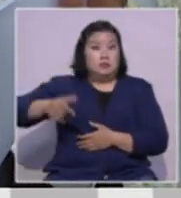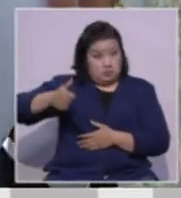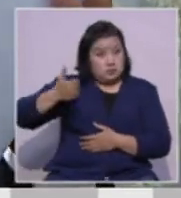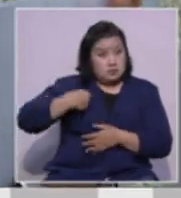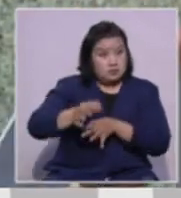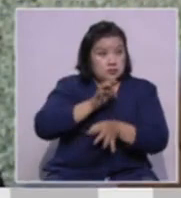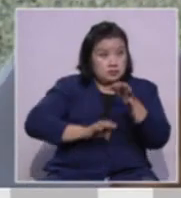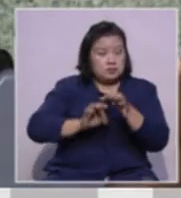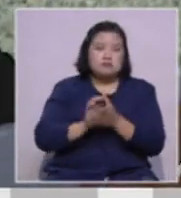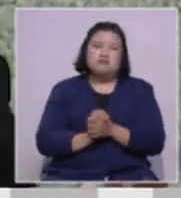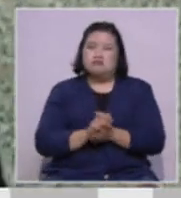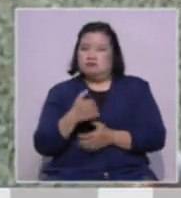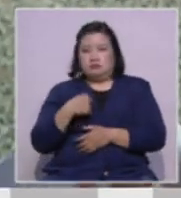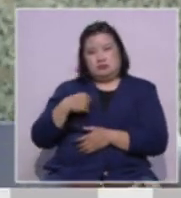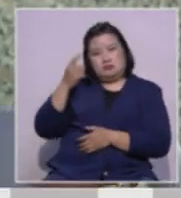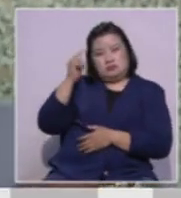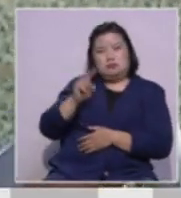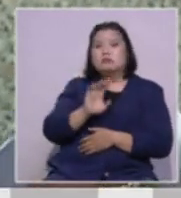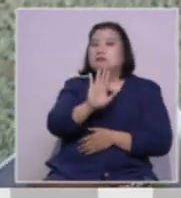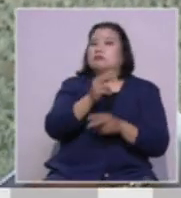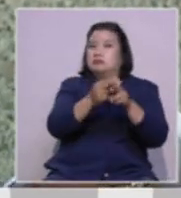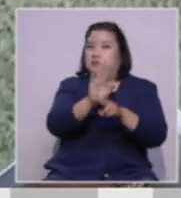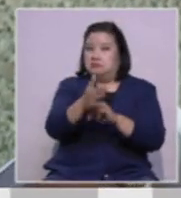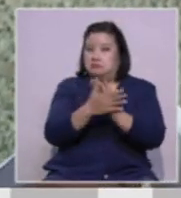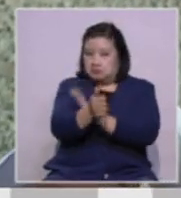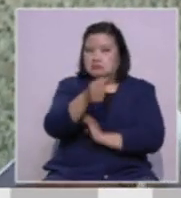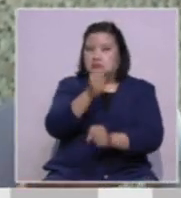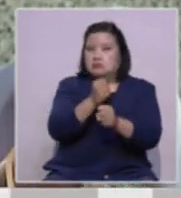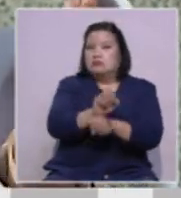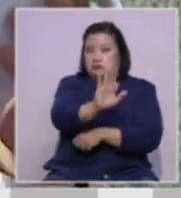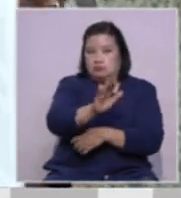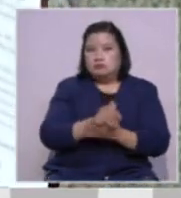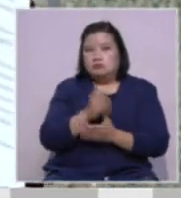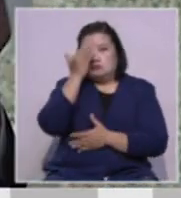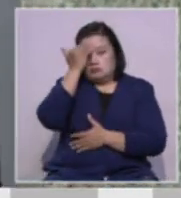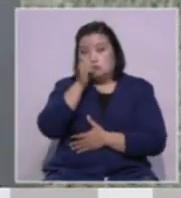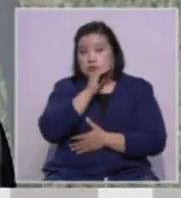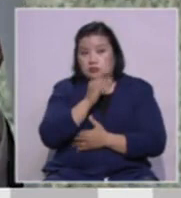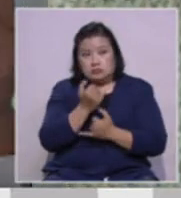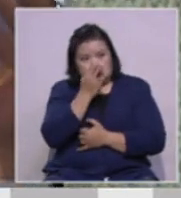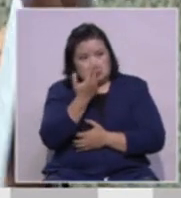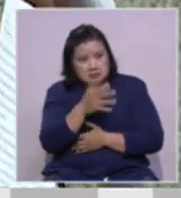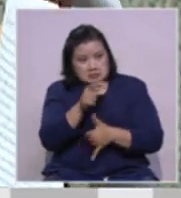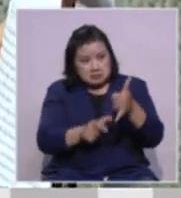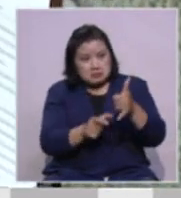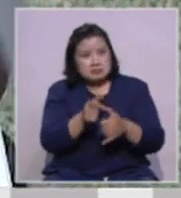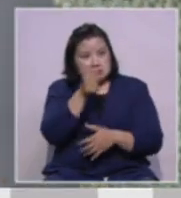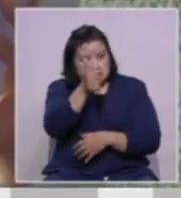ามันอยู่ที่ฝีมือของร้อยเอกธรรมนัสไหม ครับ การที่เขาดึงขึ้นมาเนี่ยแสดงว่าเขาต้องเห็นฝีมือในที่ผ่านมากับการชน